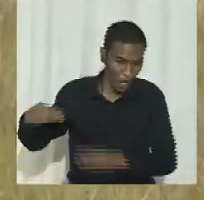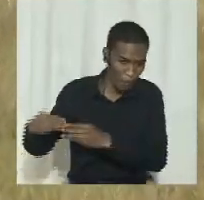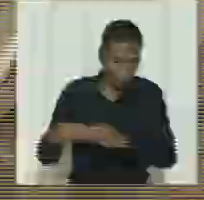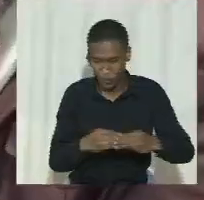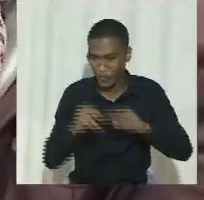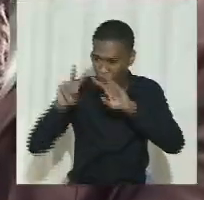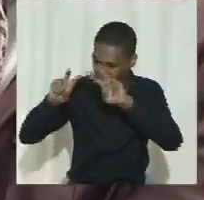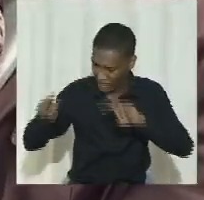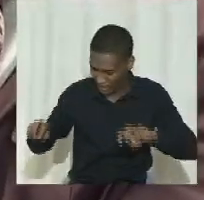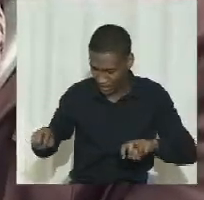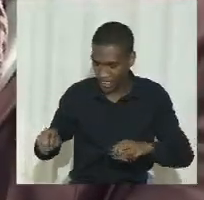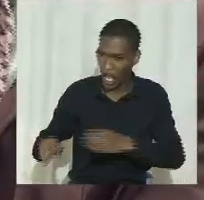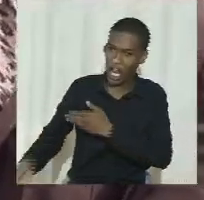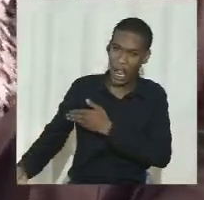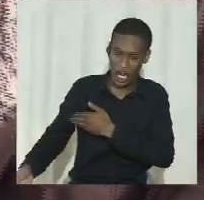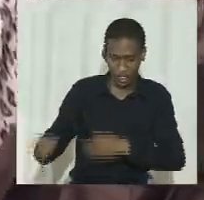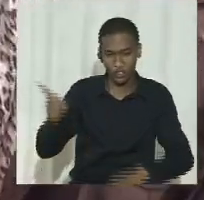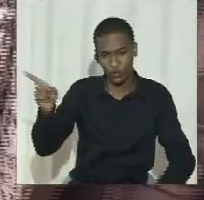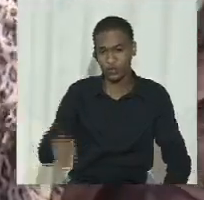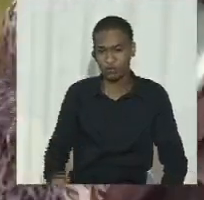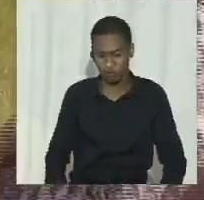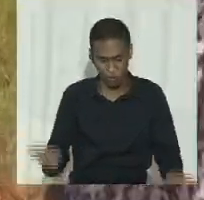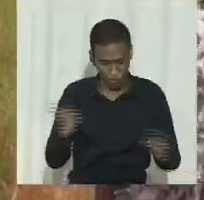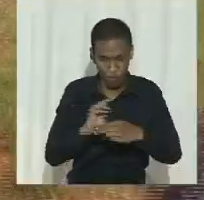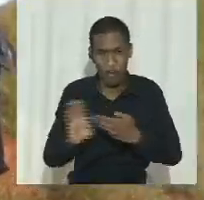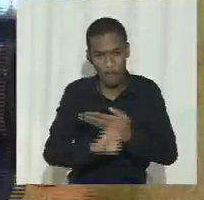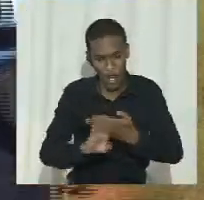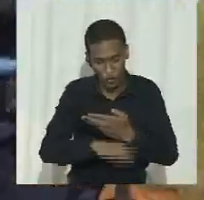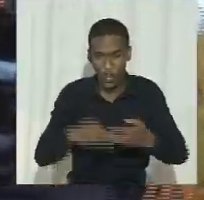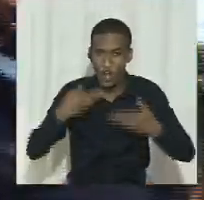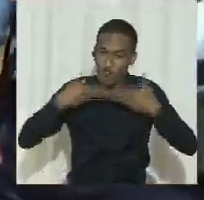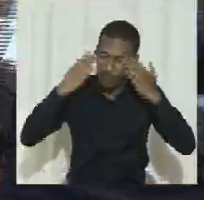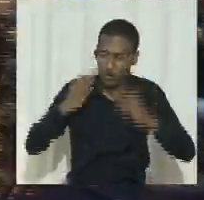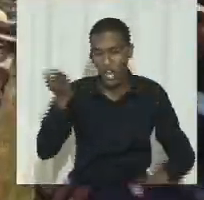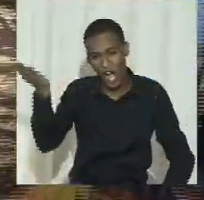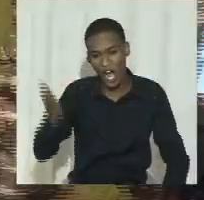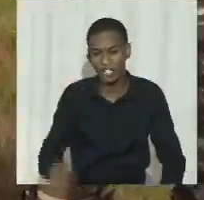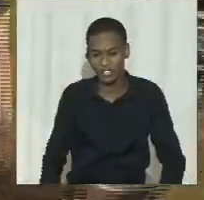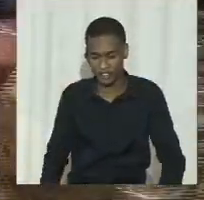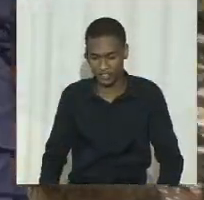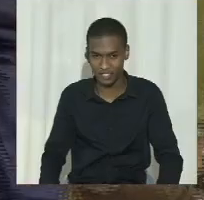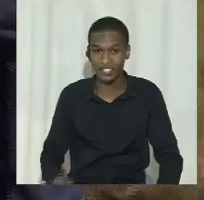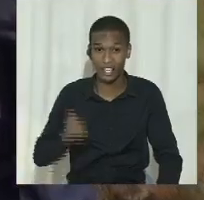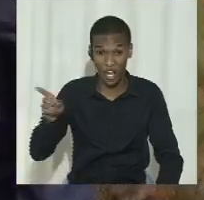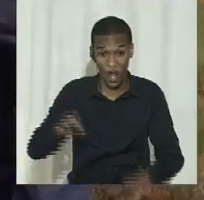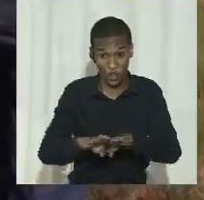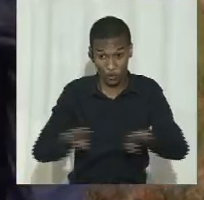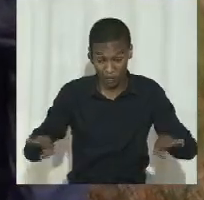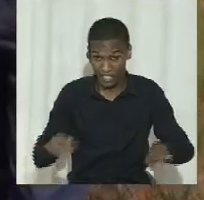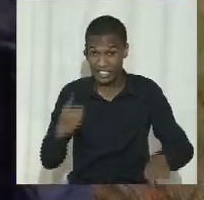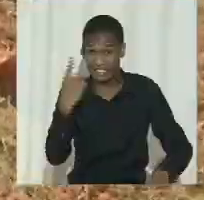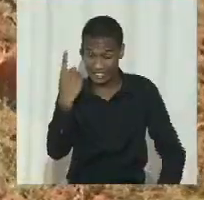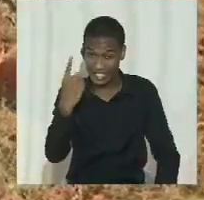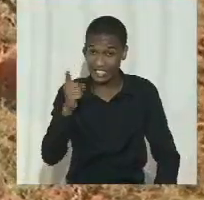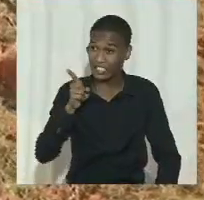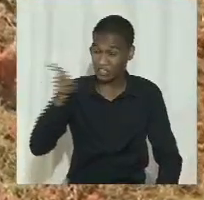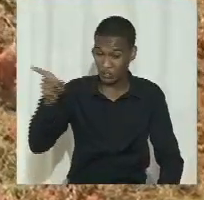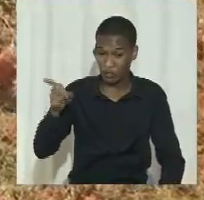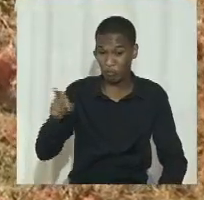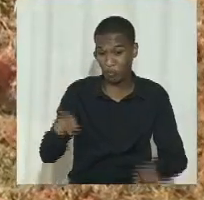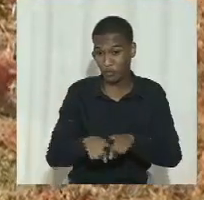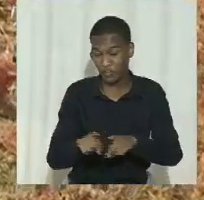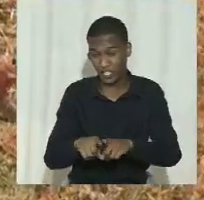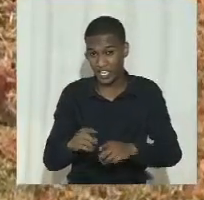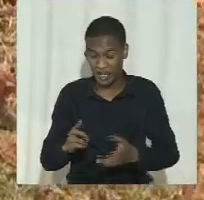momba izany ahafahana mandray fepetra ho fiarovana ireo mponina. Marina fa tsy ity toerana ity no hananganana